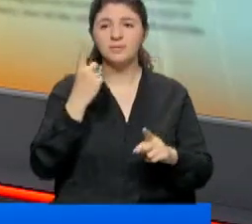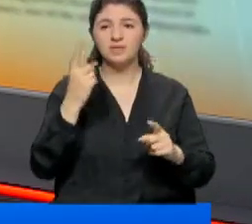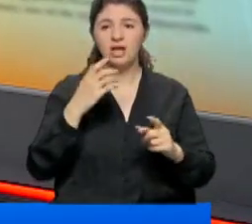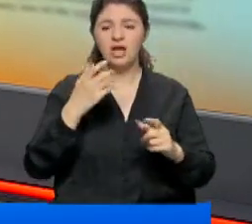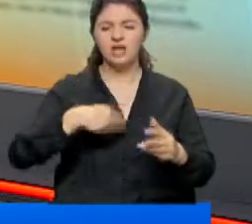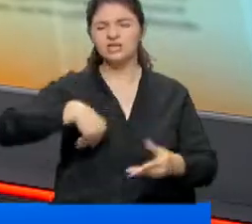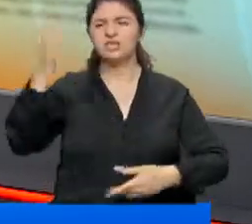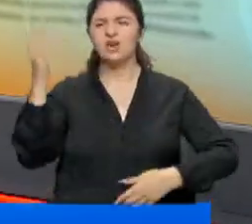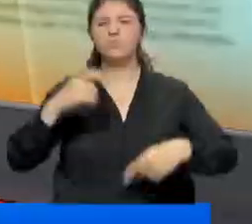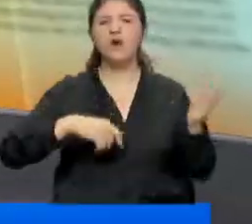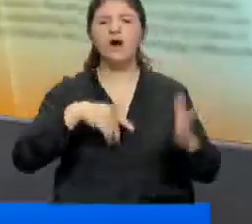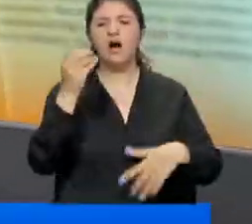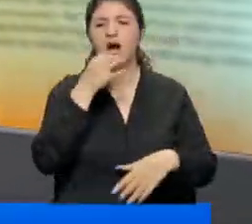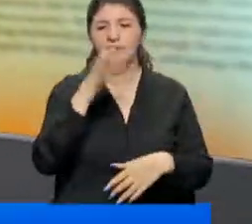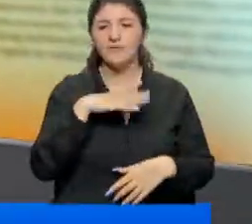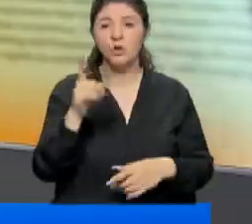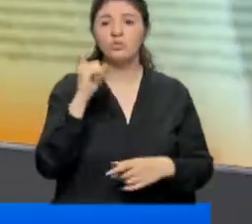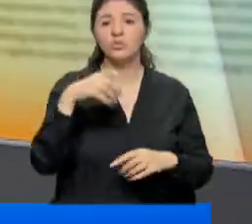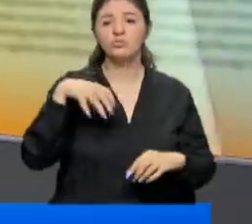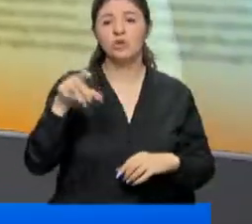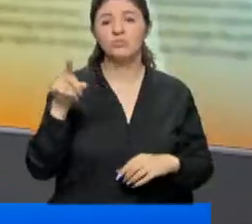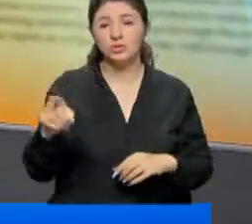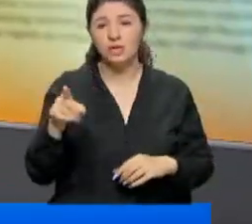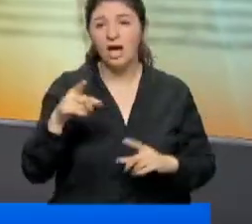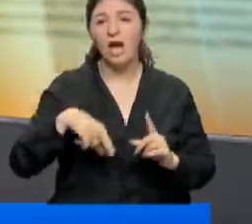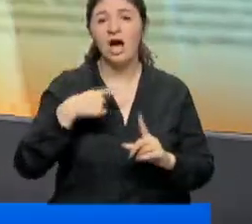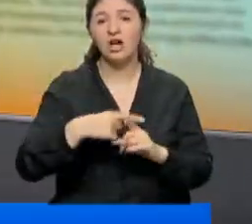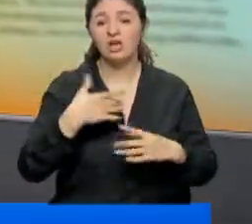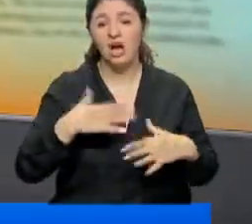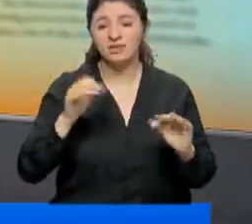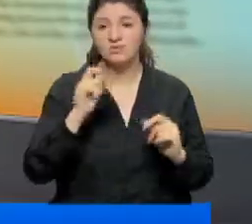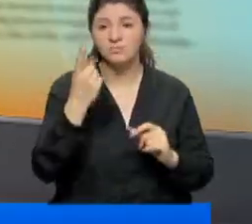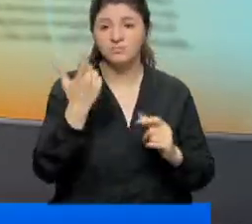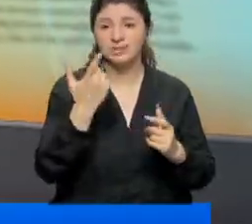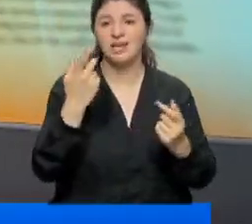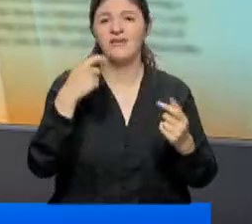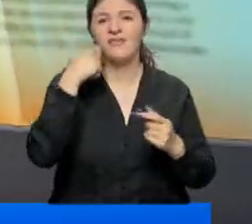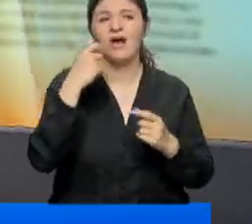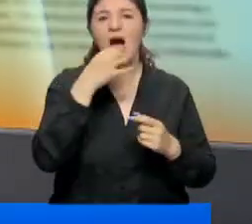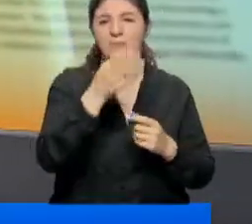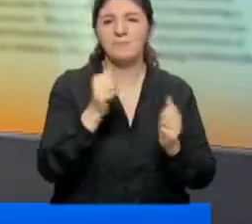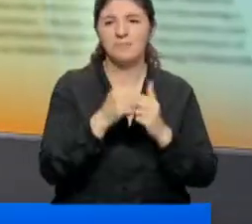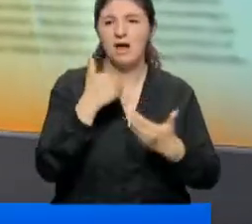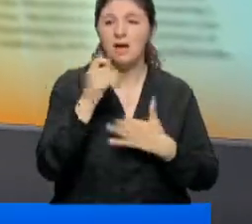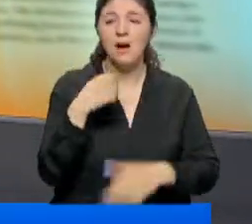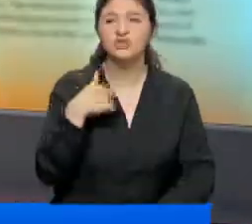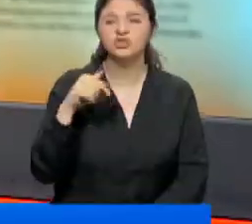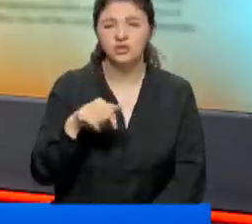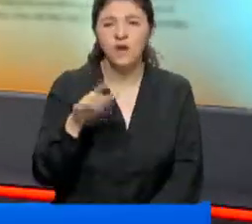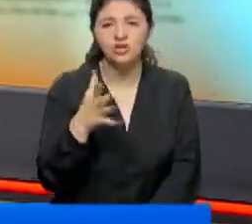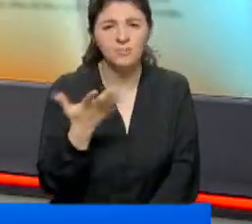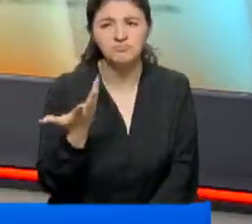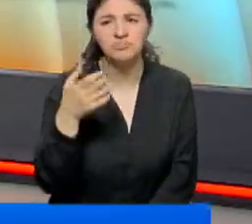bir savurganlığın haberi var Onu 9 kuşağında Ayrıca hazırladığımız bir bantla birlikte size katılacağım ama şimdi